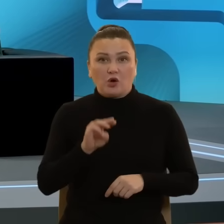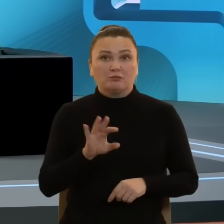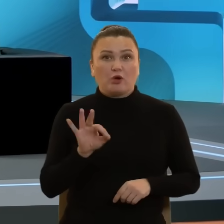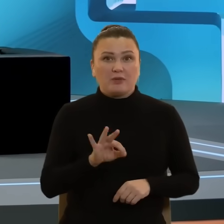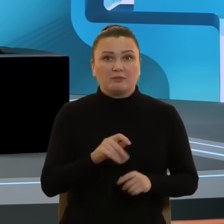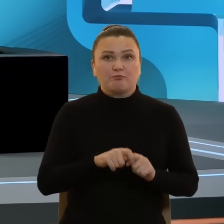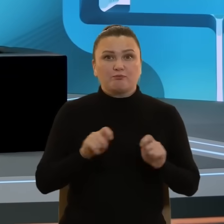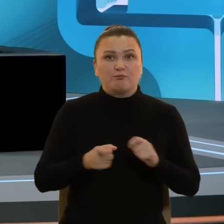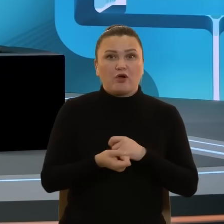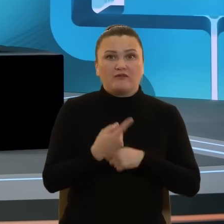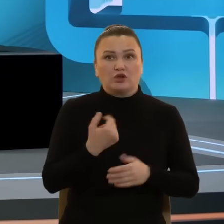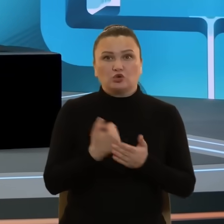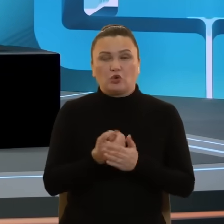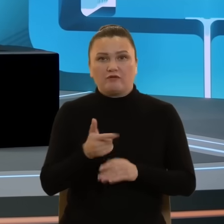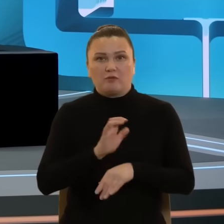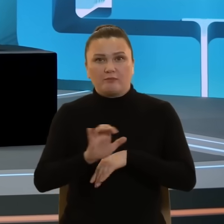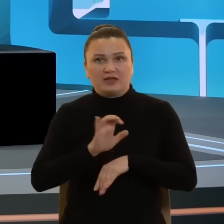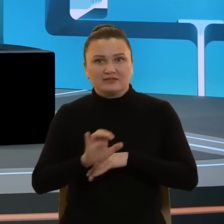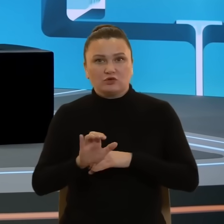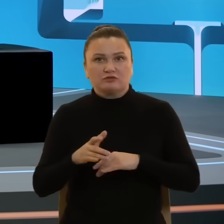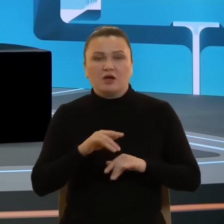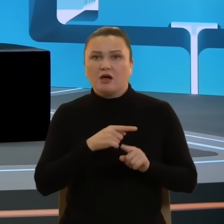открытия пенициллина до его промышленного производства